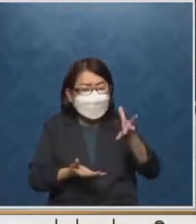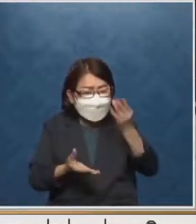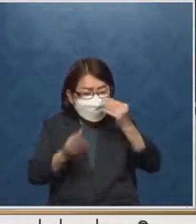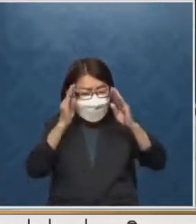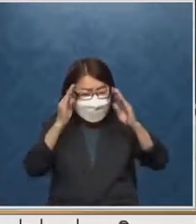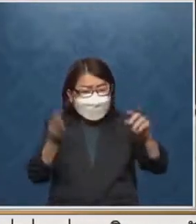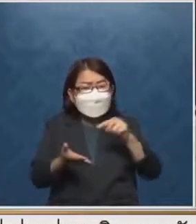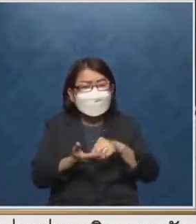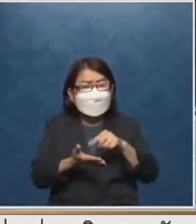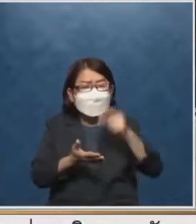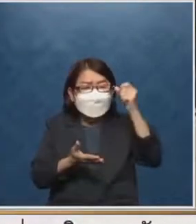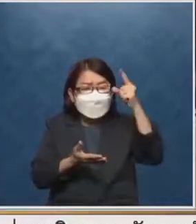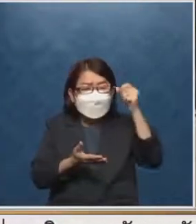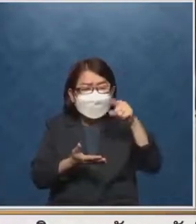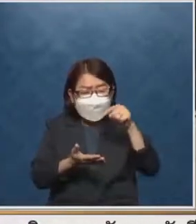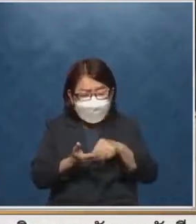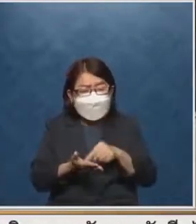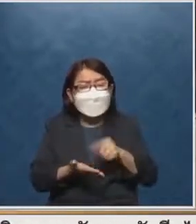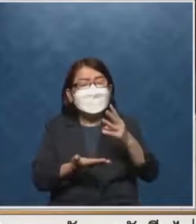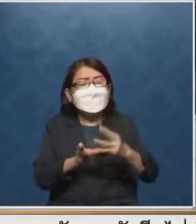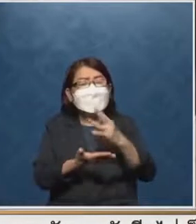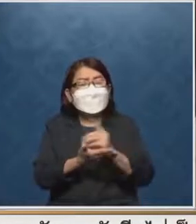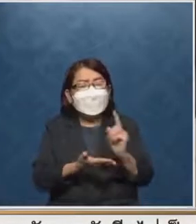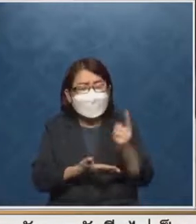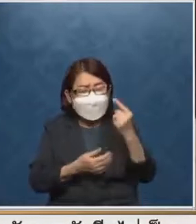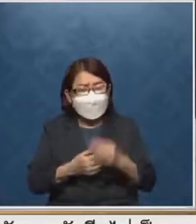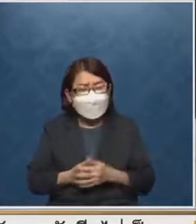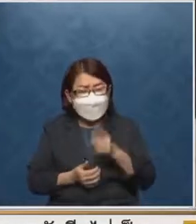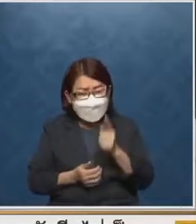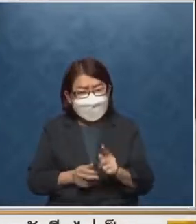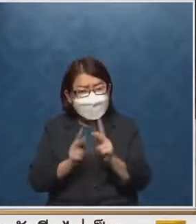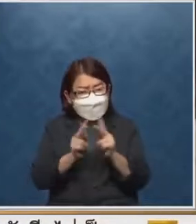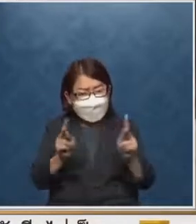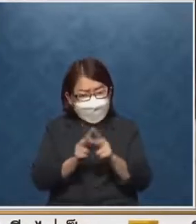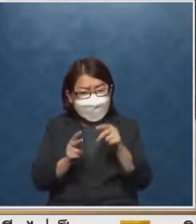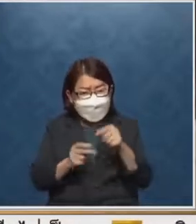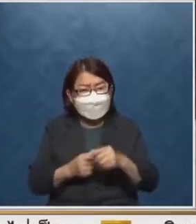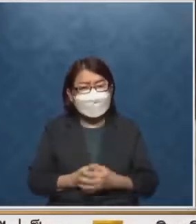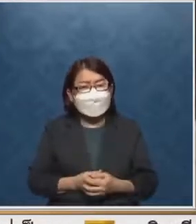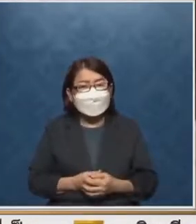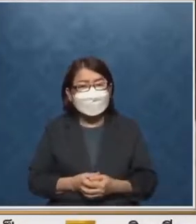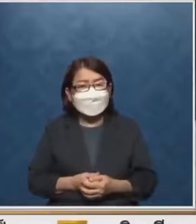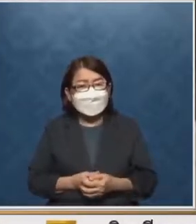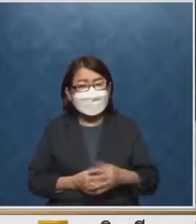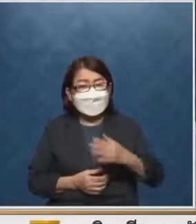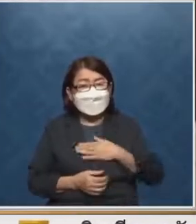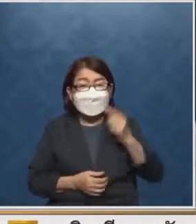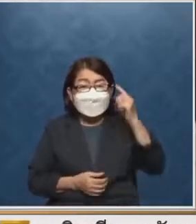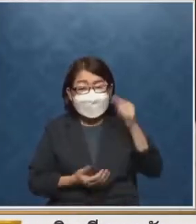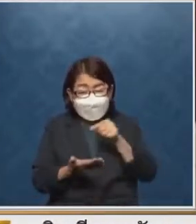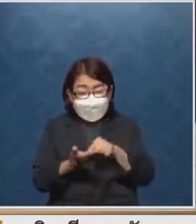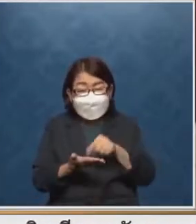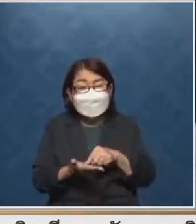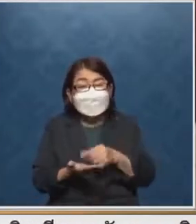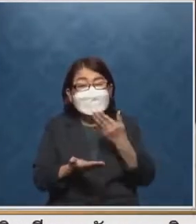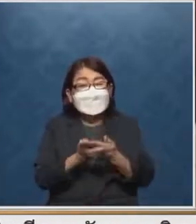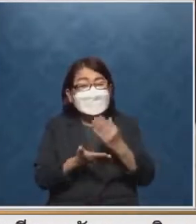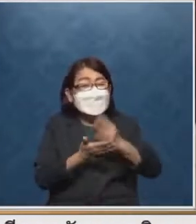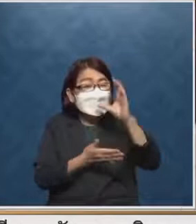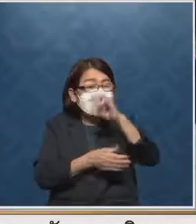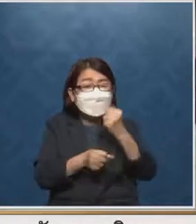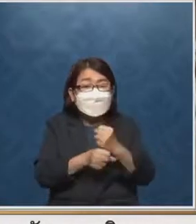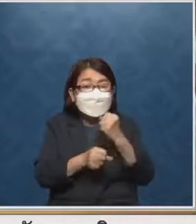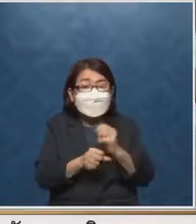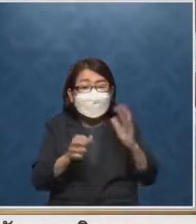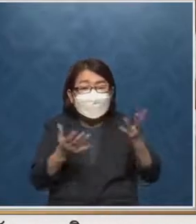ฝากท่านคณะกรรมการหรือผู้ที่ทำงานในเรื่องนี้ว่าผมมองในแง่ปฏิบัติคือทำอย่างไรครับทำให้เขาเข้า